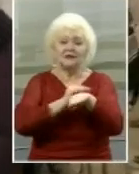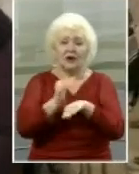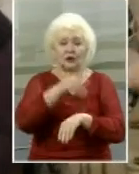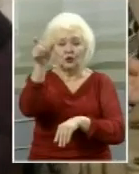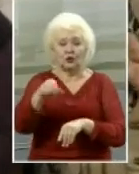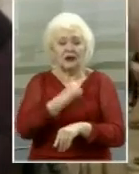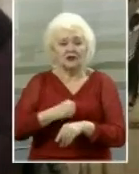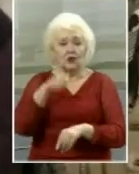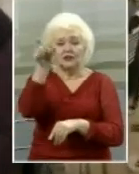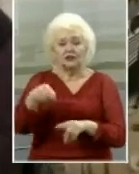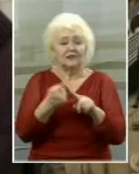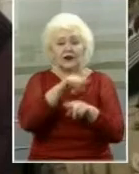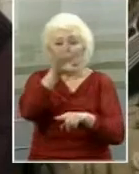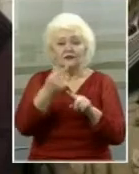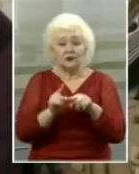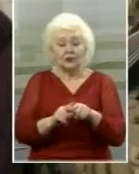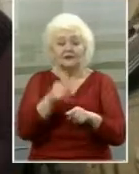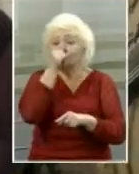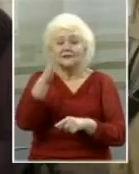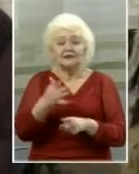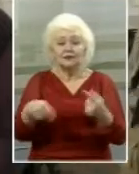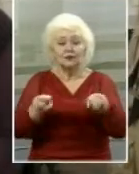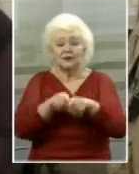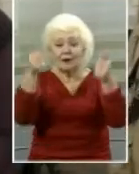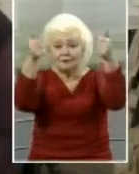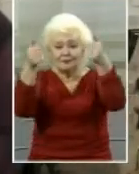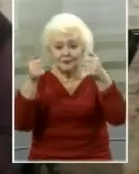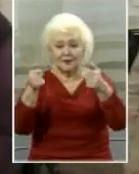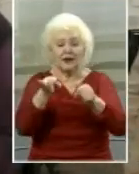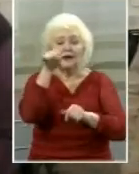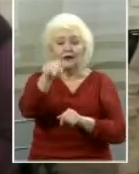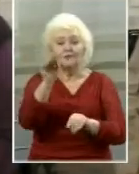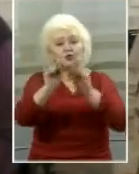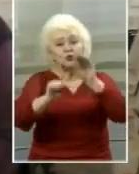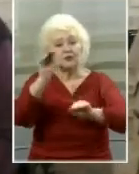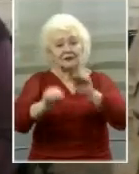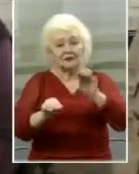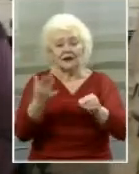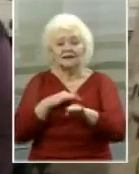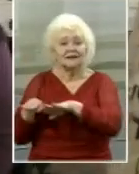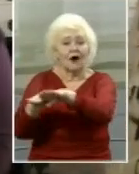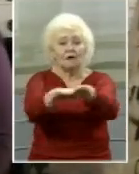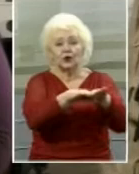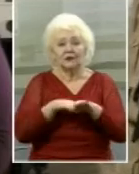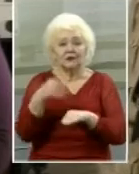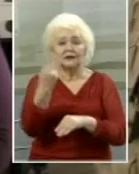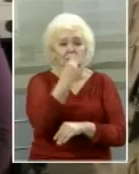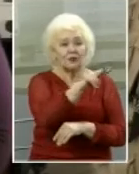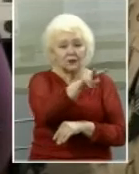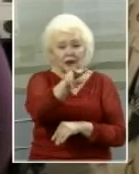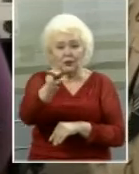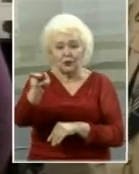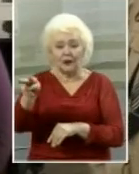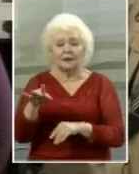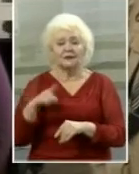что злой человек все это не сможет так обыграть. И вот тут складывается воедино его наблюдательность,